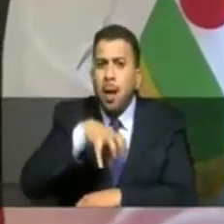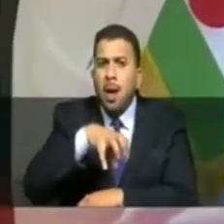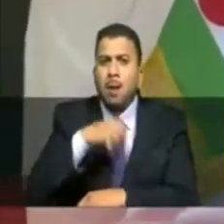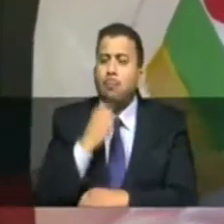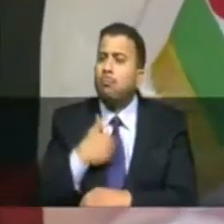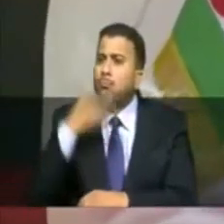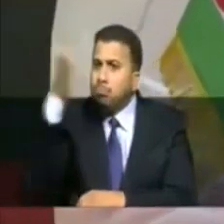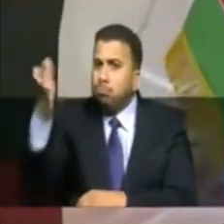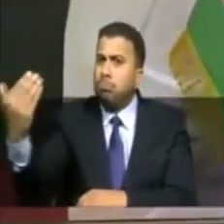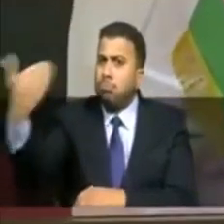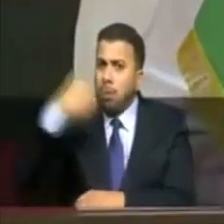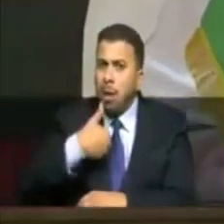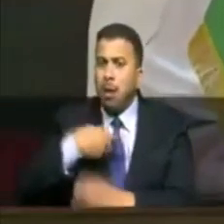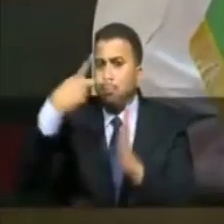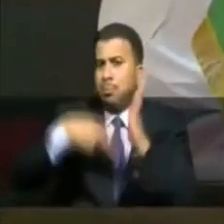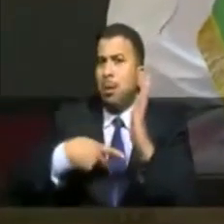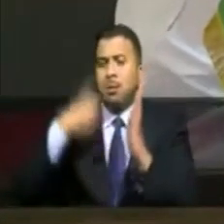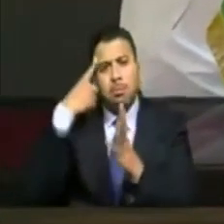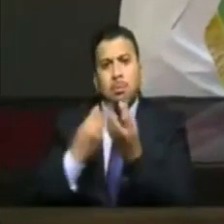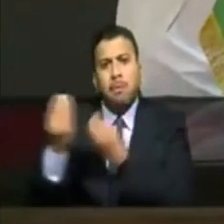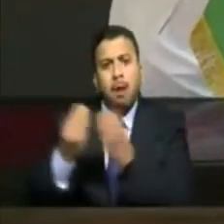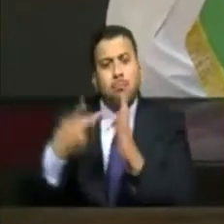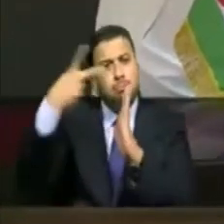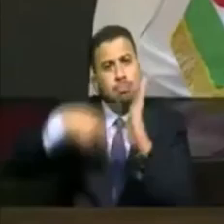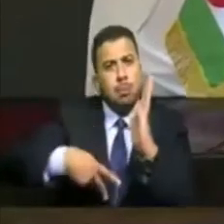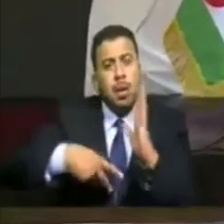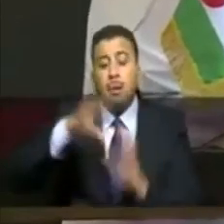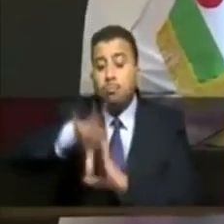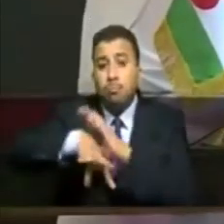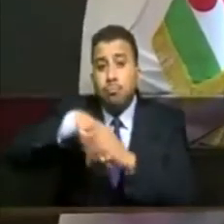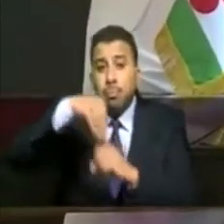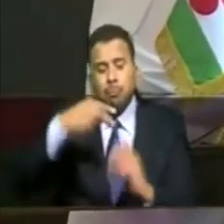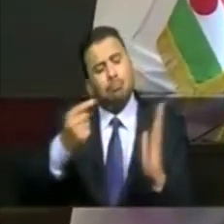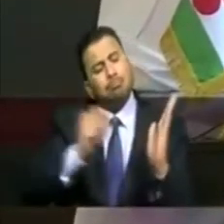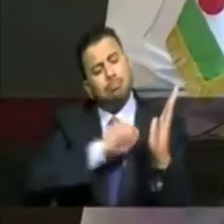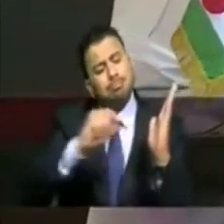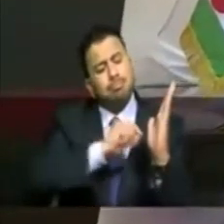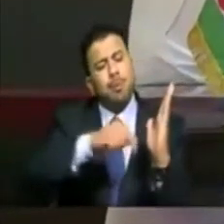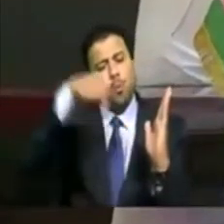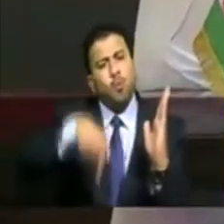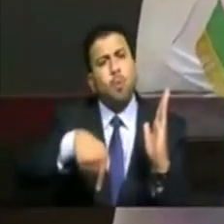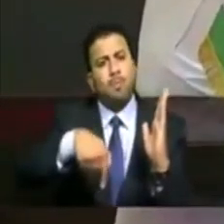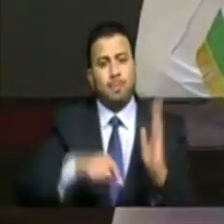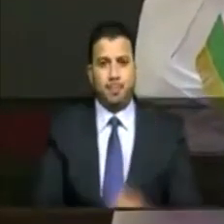الآخر، فيما تدخل التنفيذ اعتبارا من تاريخ توقيعها.